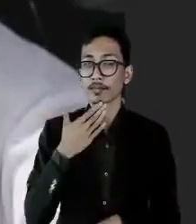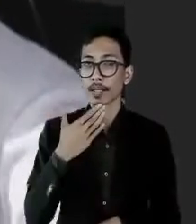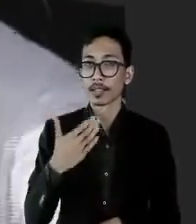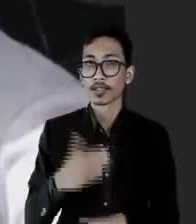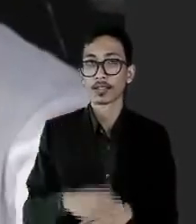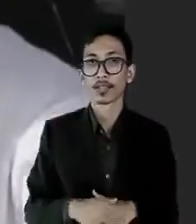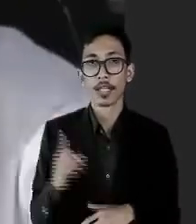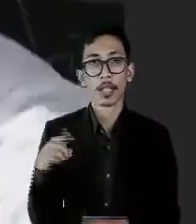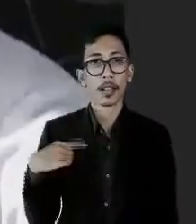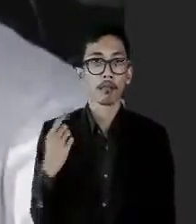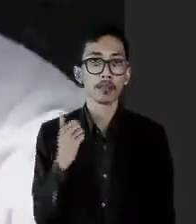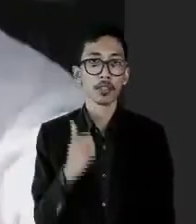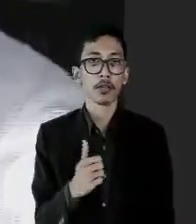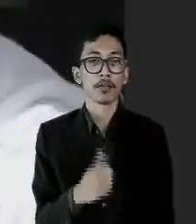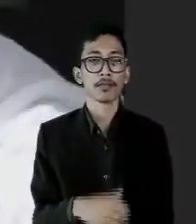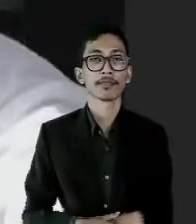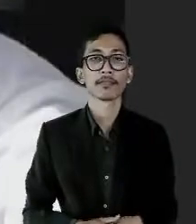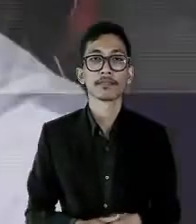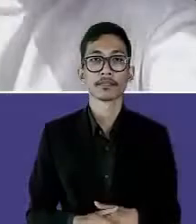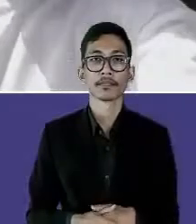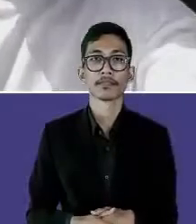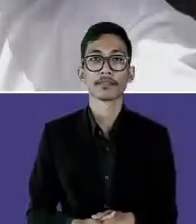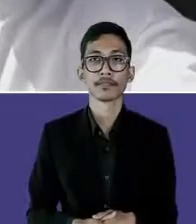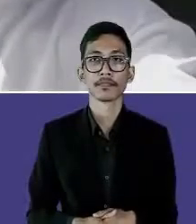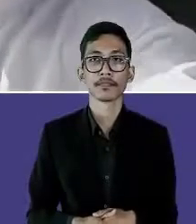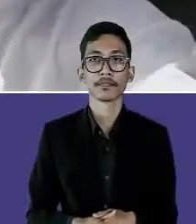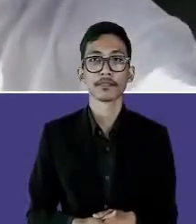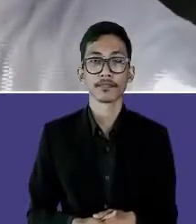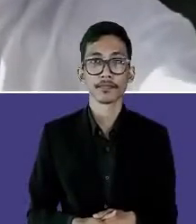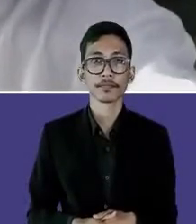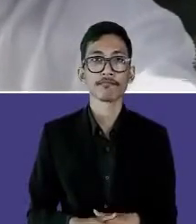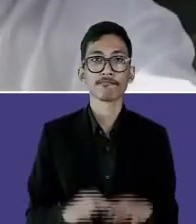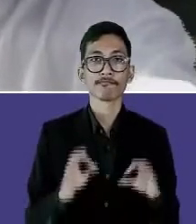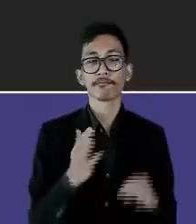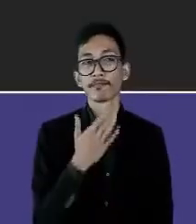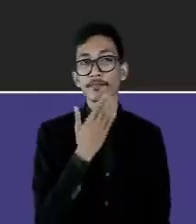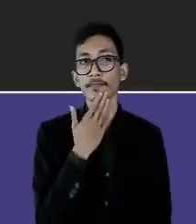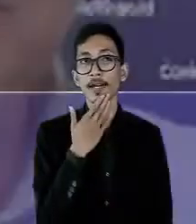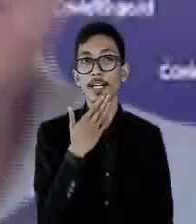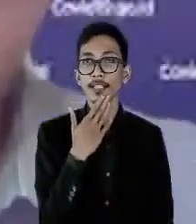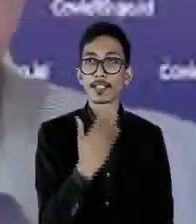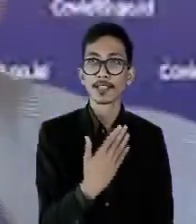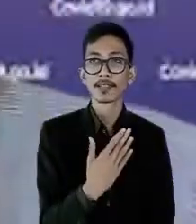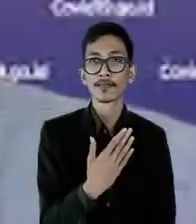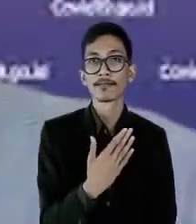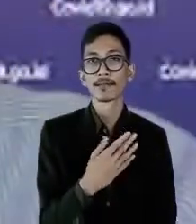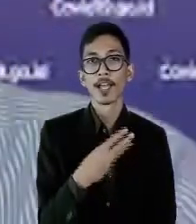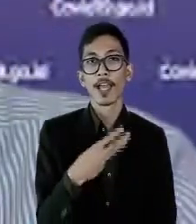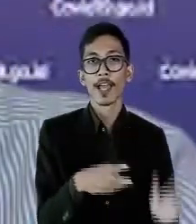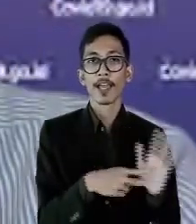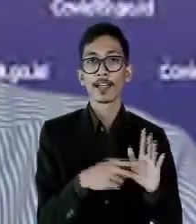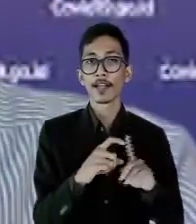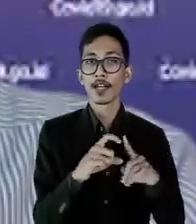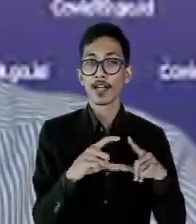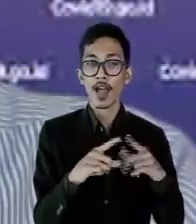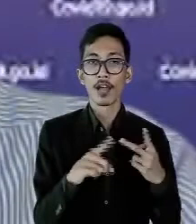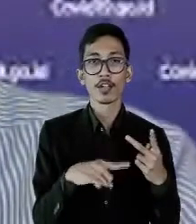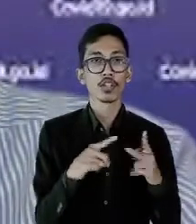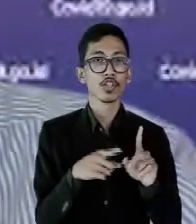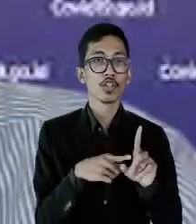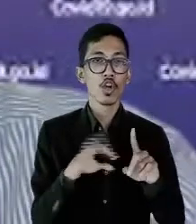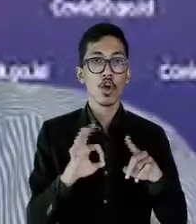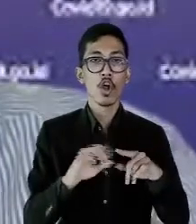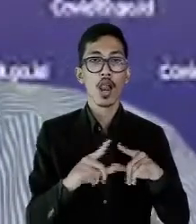Torang bisa. Luar biasa, terima kasih Enda dan juga Yolanda yang saat ini berada di Kabupaten